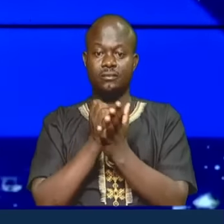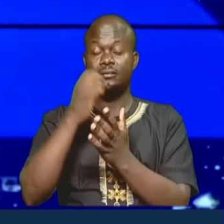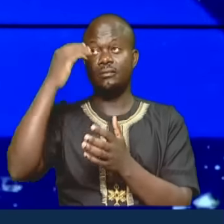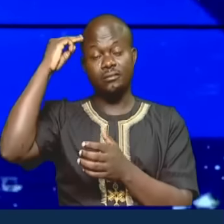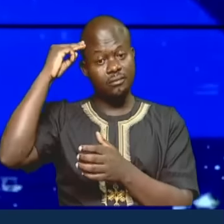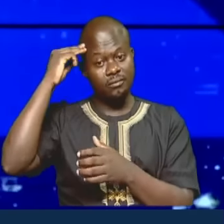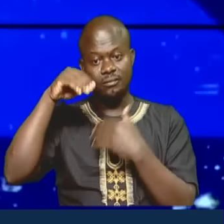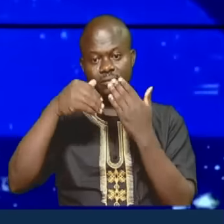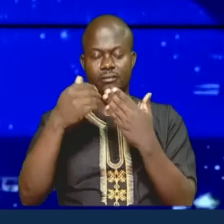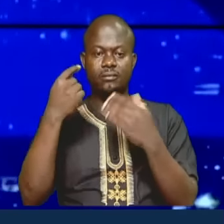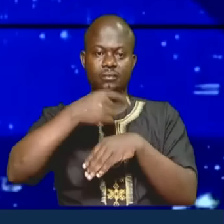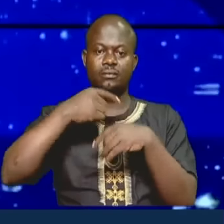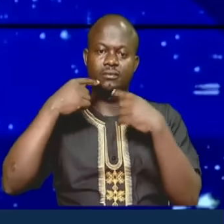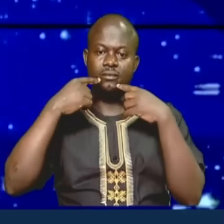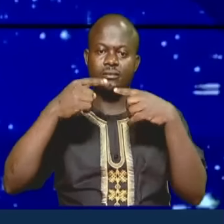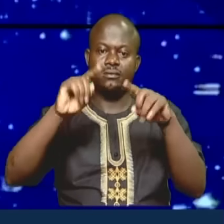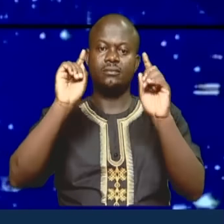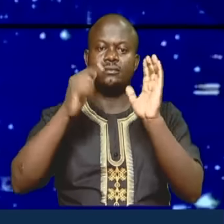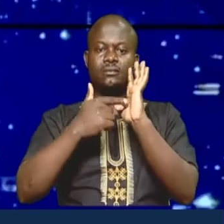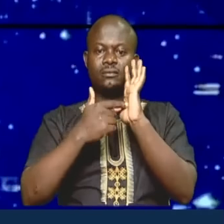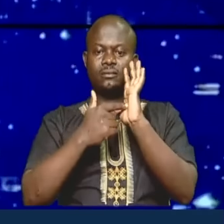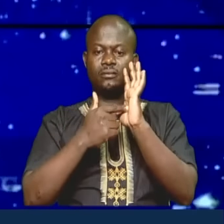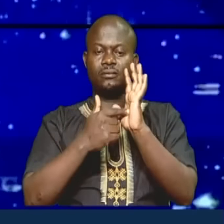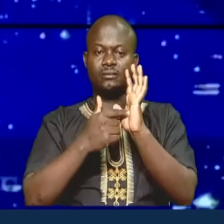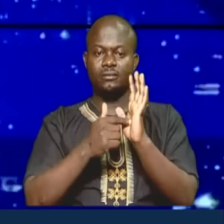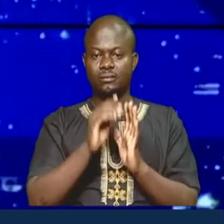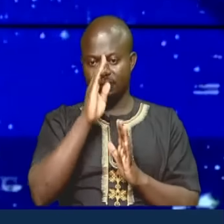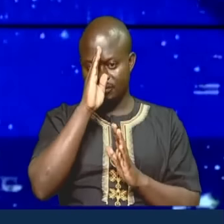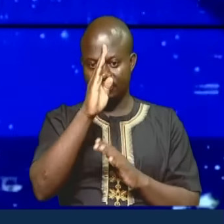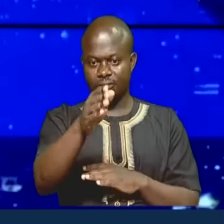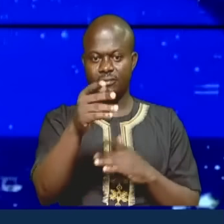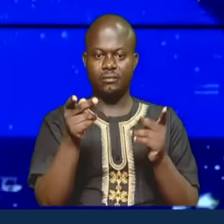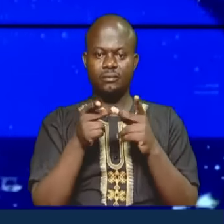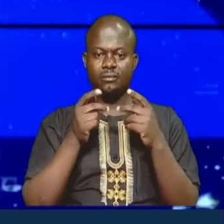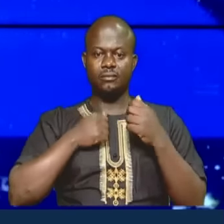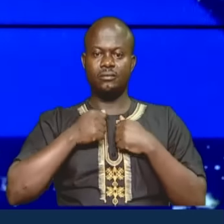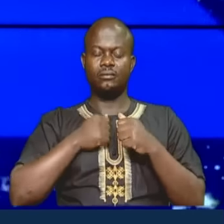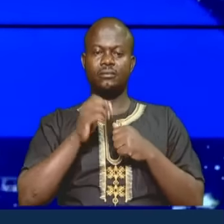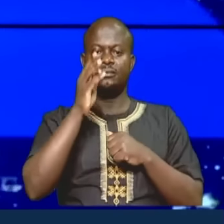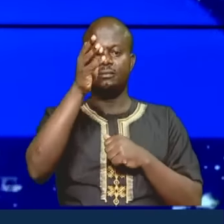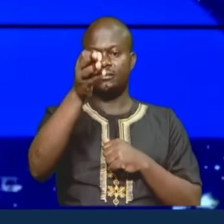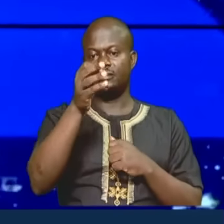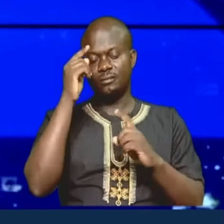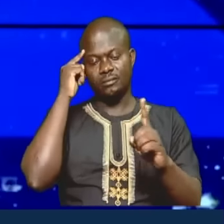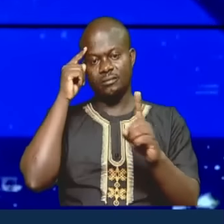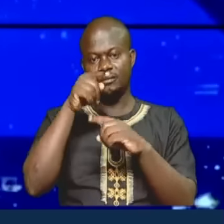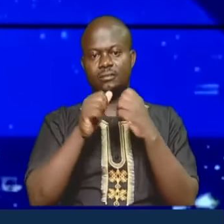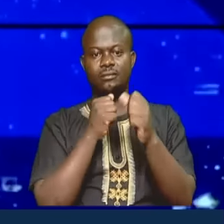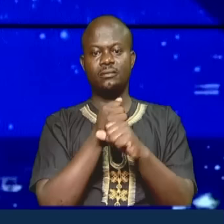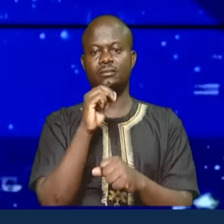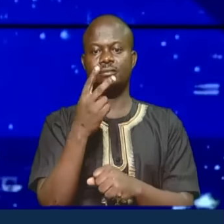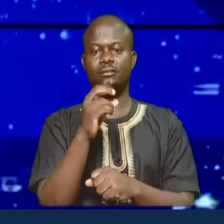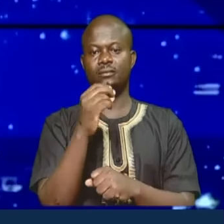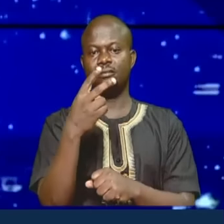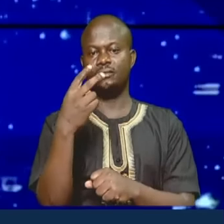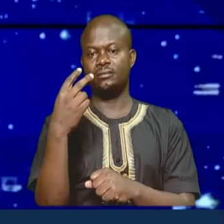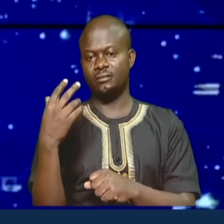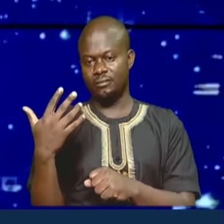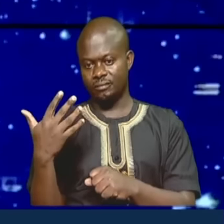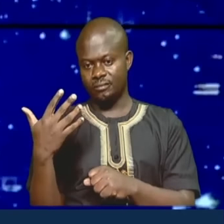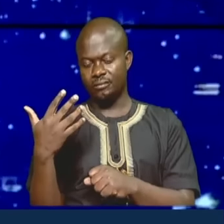nibwo bashyize hagaragara ikaba igaragaza imirongo migari yaho u Rwanda rwerekeza yaba ari intego y'2035 ndetse